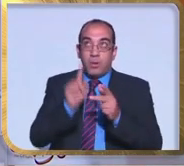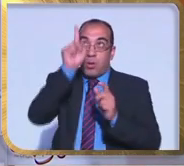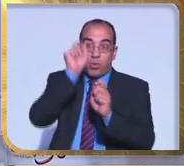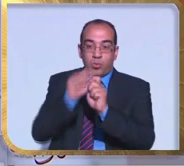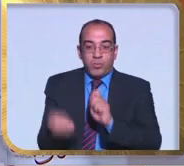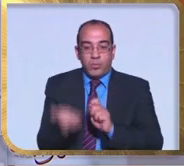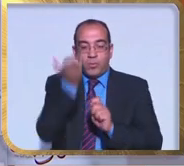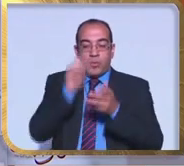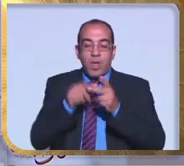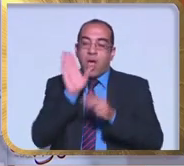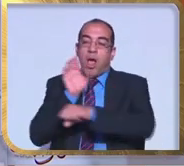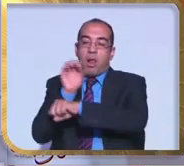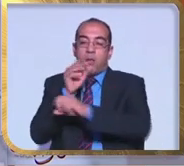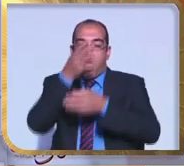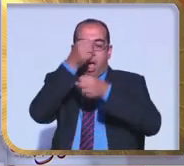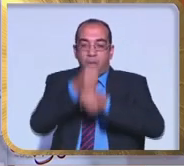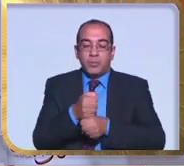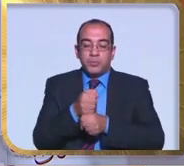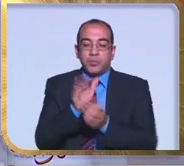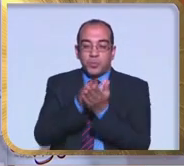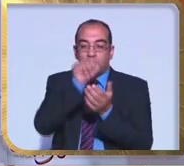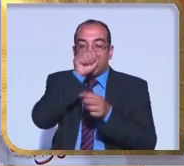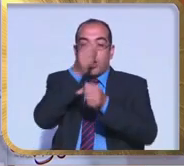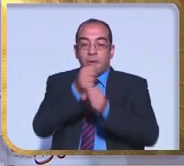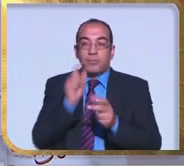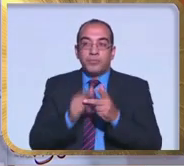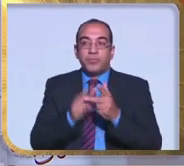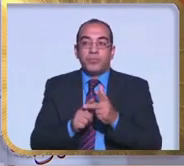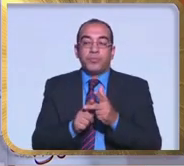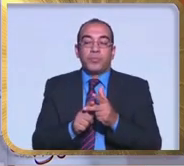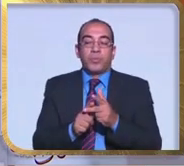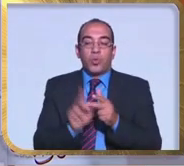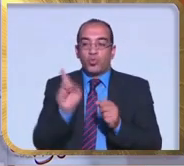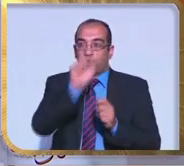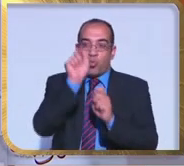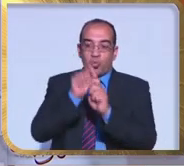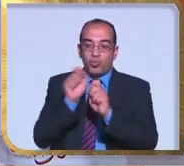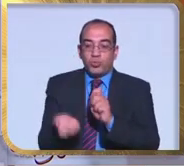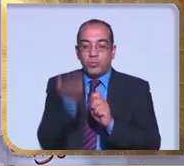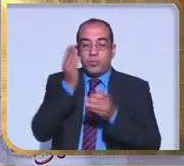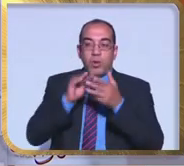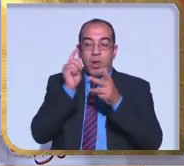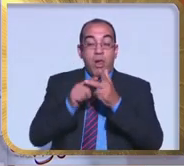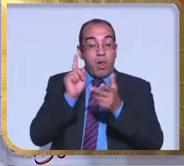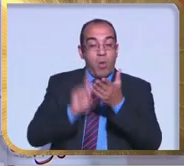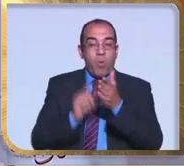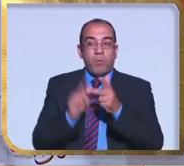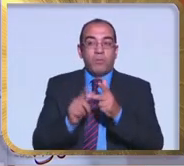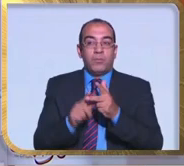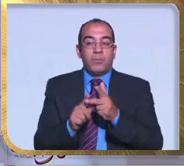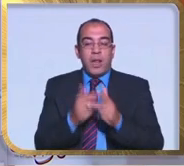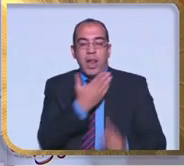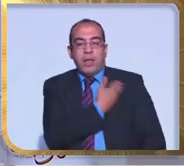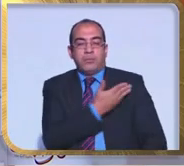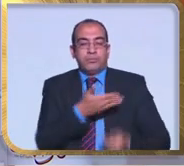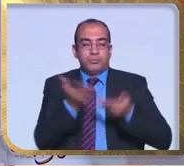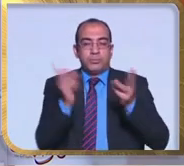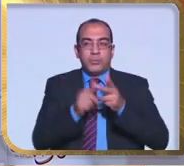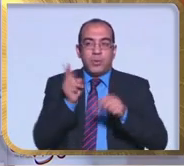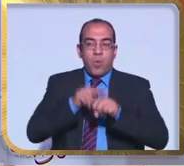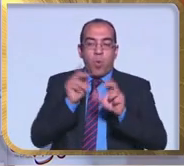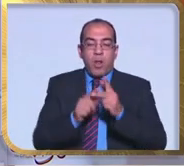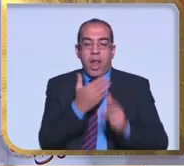سبحانه وتعالى علمنا واحفظوا أيمانكم. فنسأل الله سبحانه وتعالى أنه يغفر لحضرتك